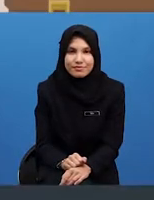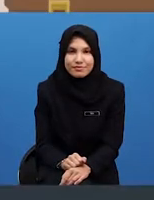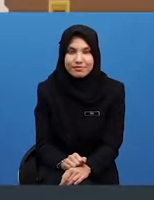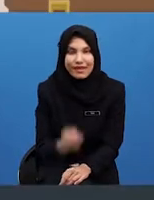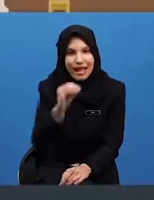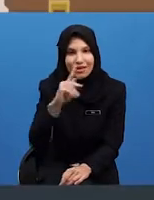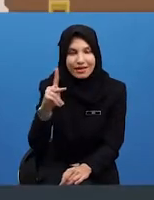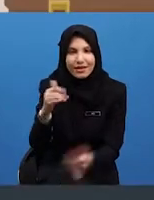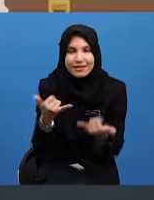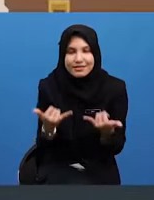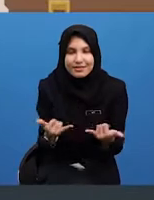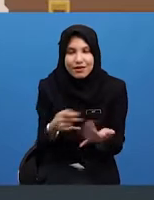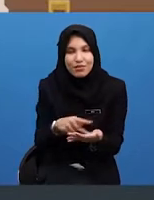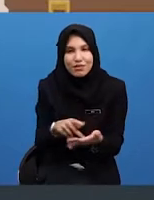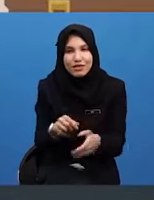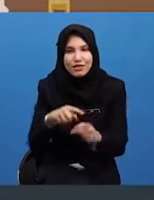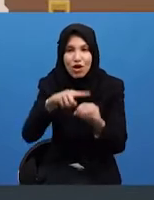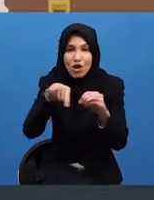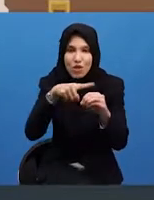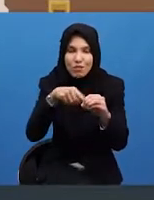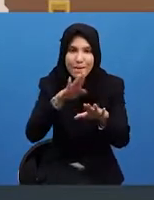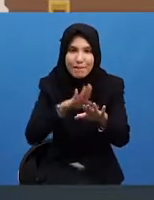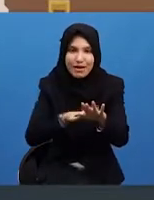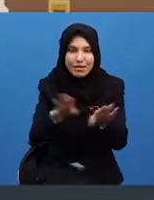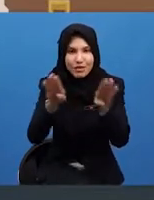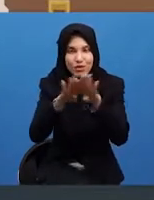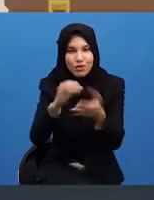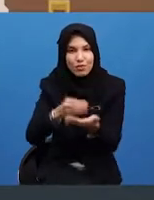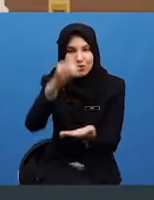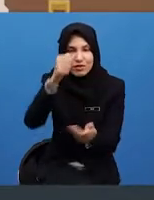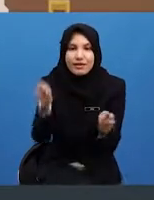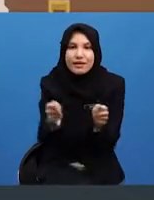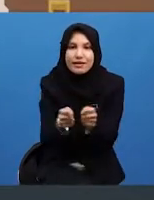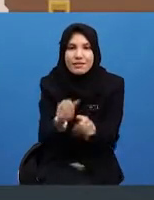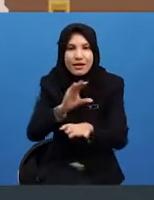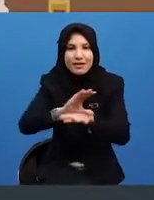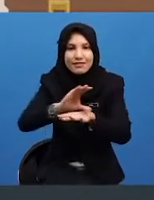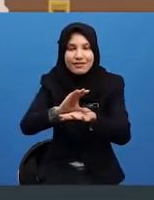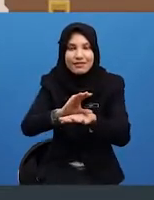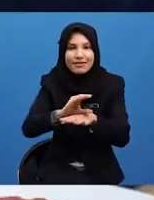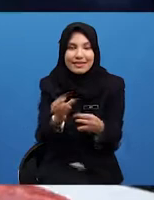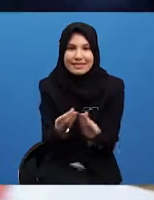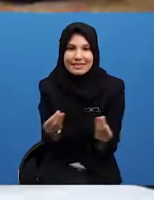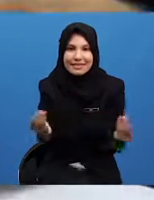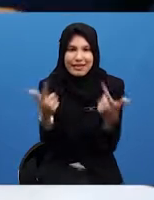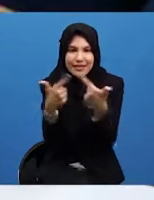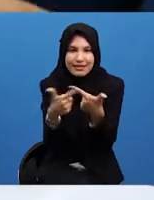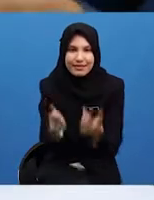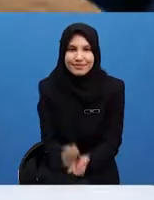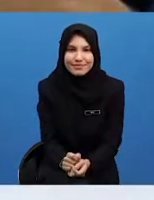Okey, sekarang kemaskan lubang pada penutup botol ini dengan menggunakan tanah liat.